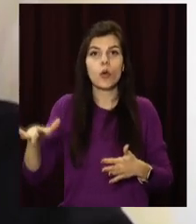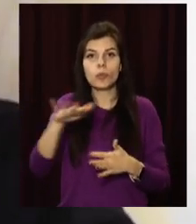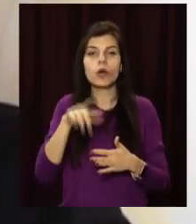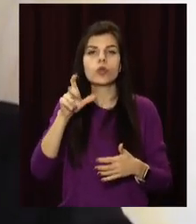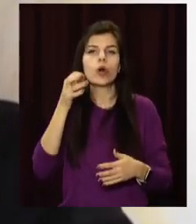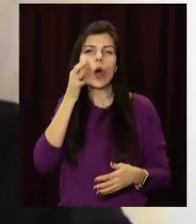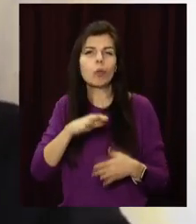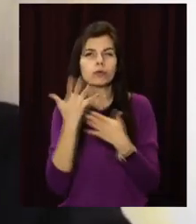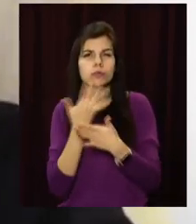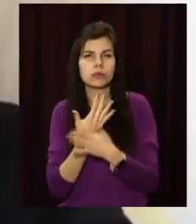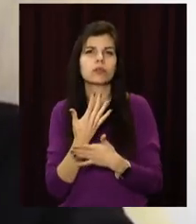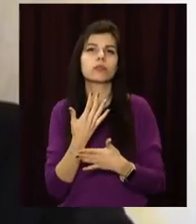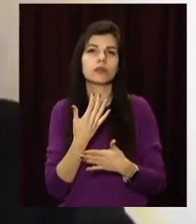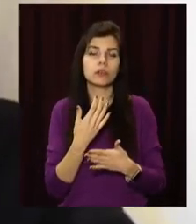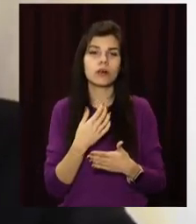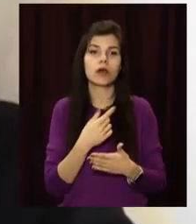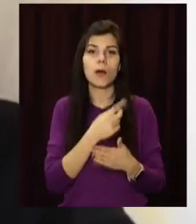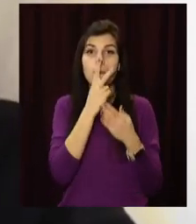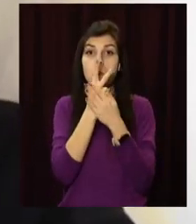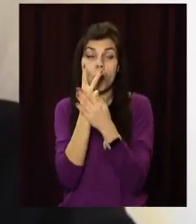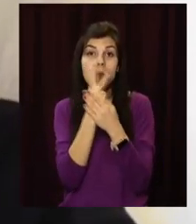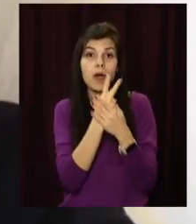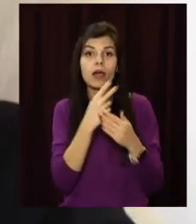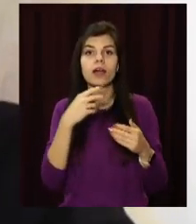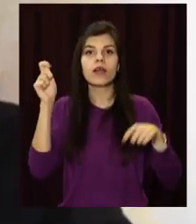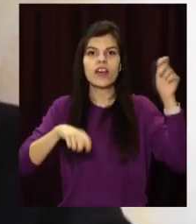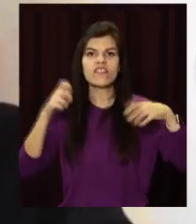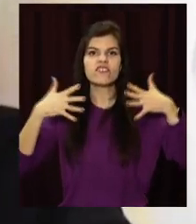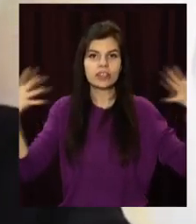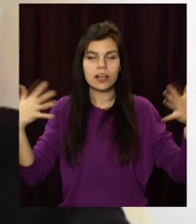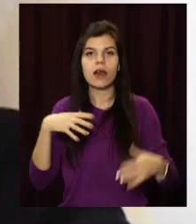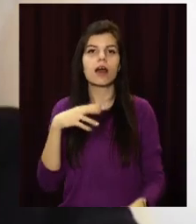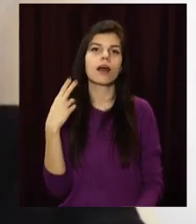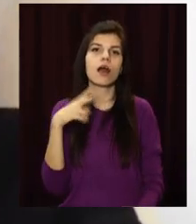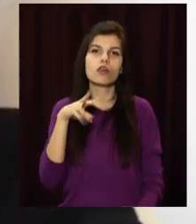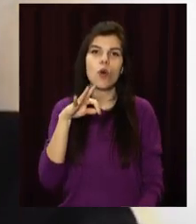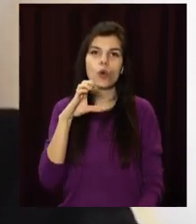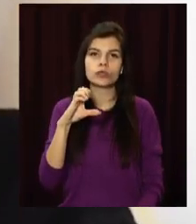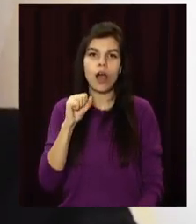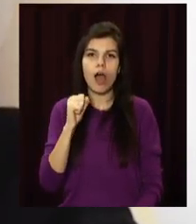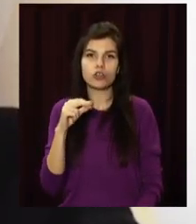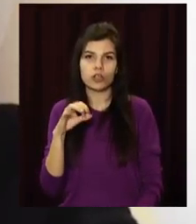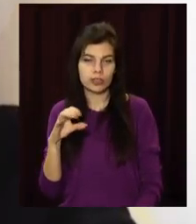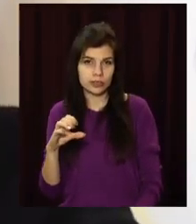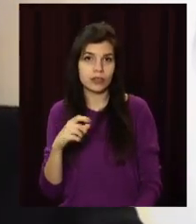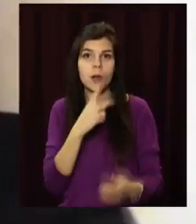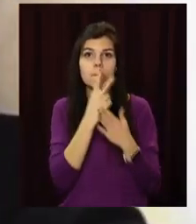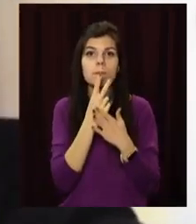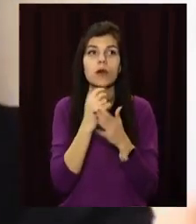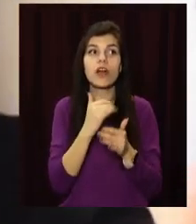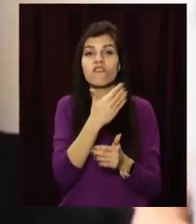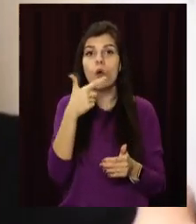там стелы, видели какие-то черновые материалы, и они начали продавать. То есть они делали закрытые показы в Таннах